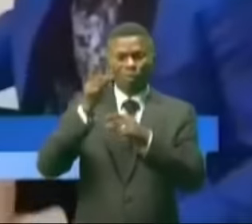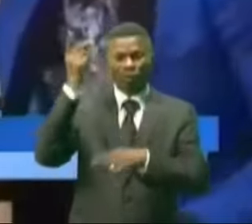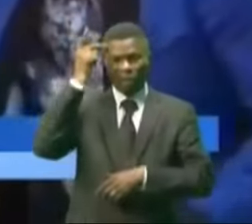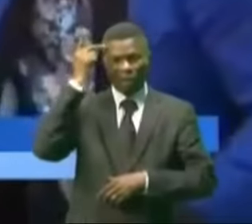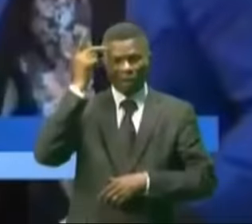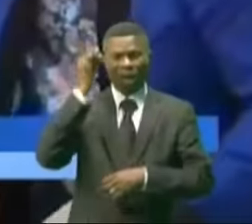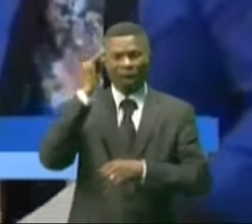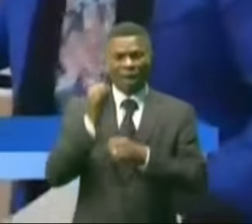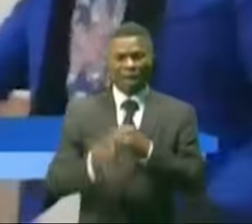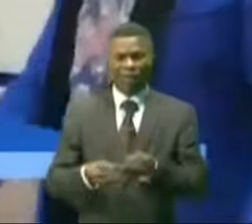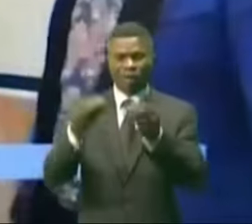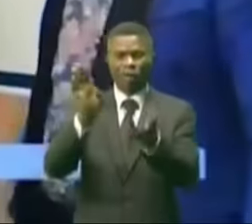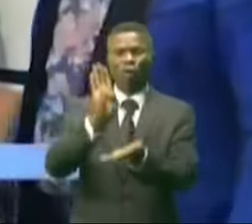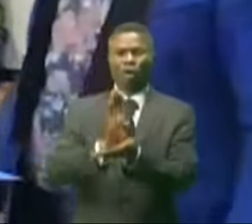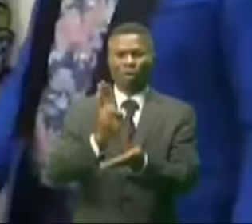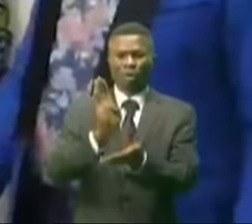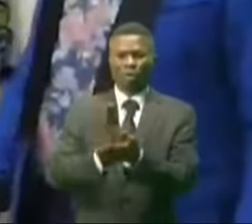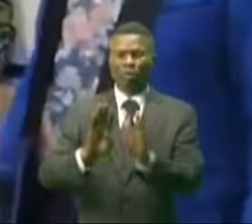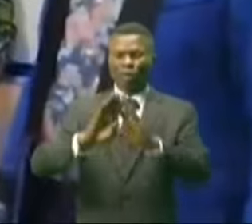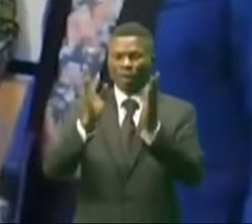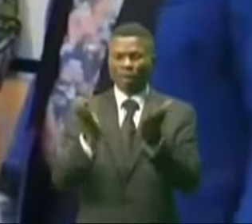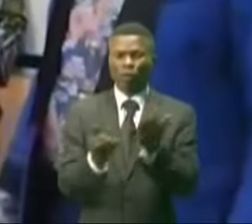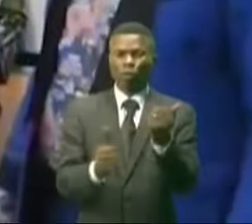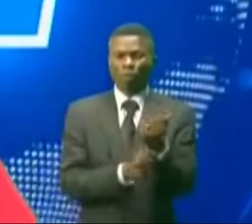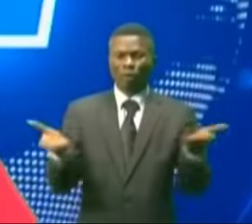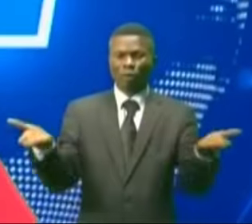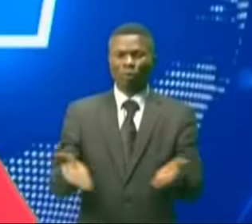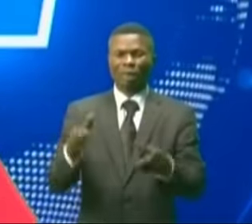par la remise des brevets de participation.